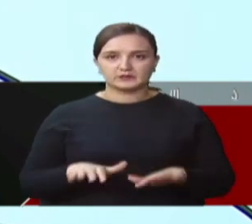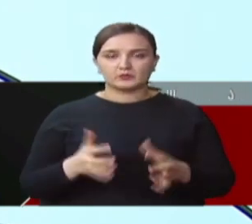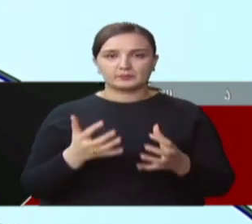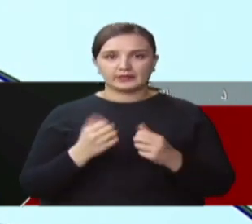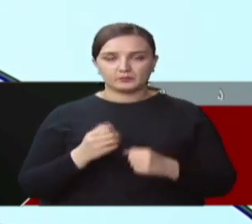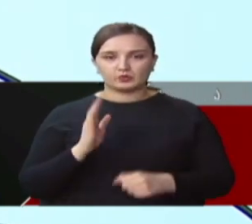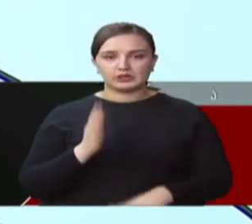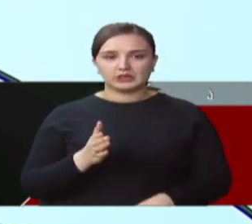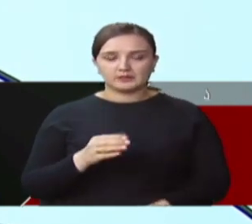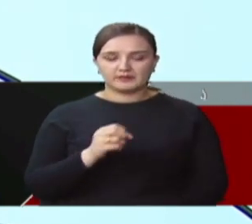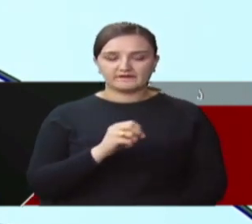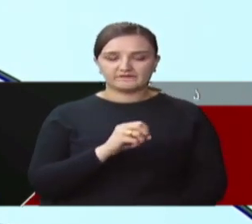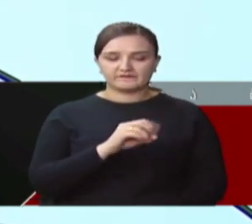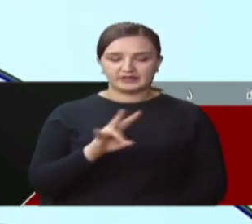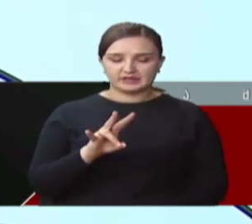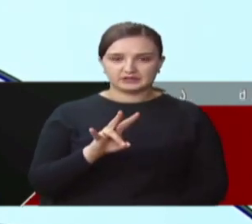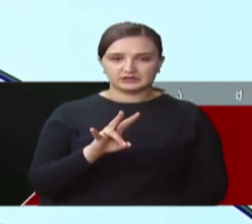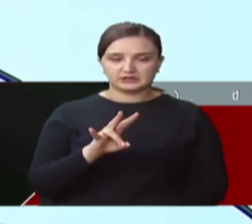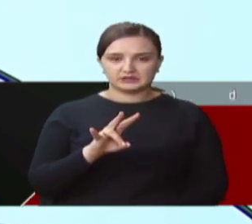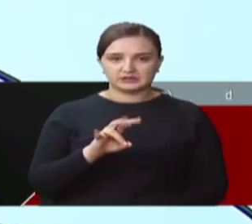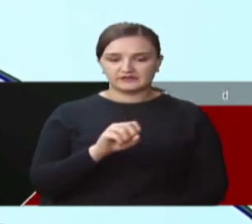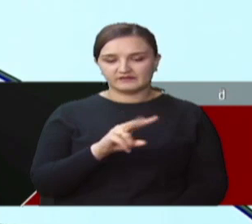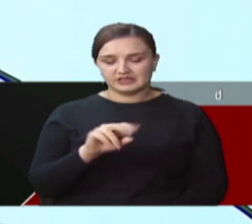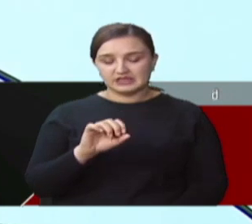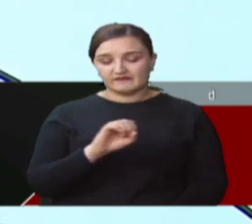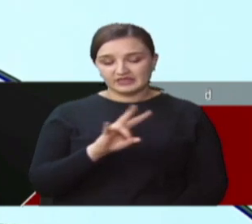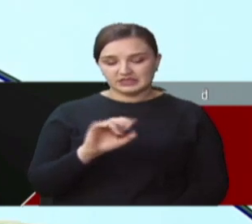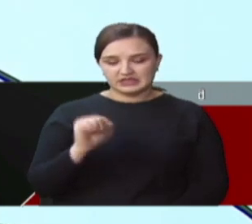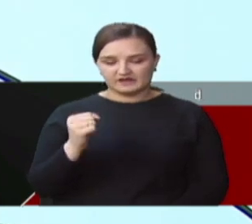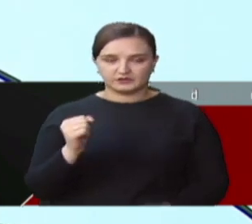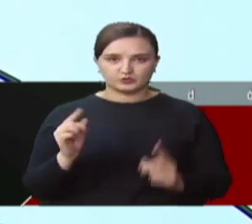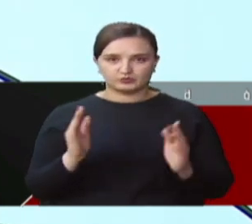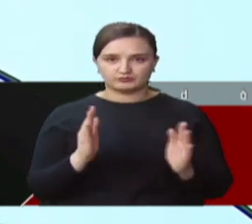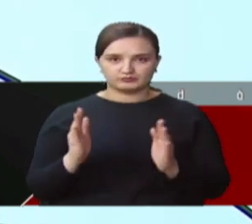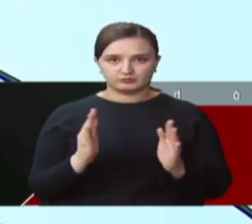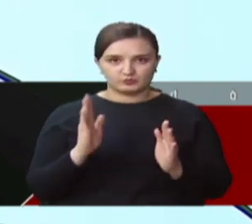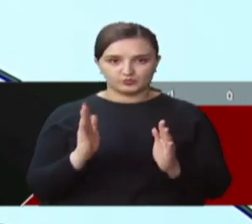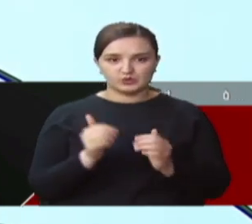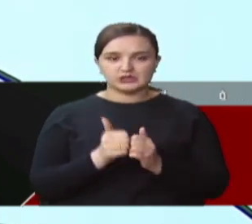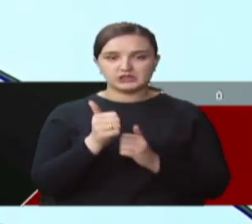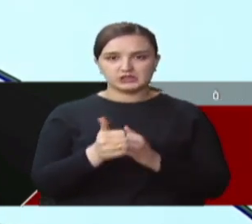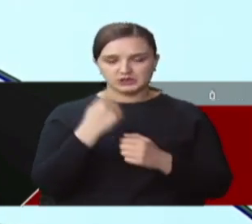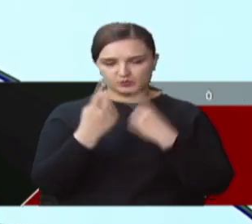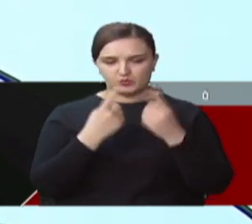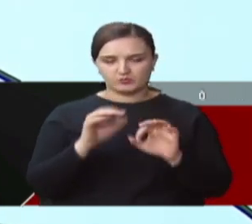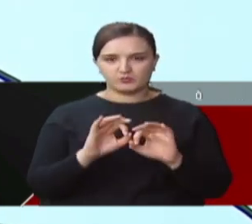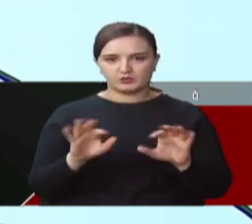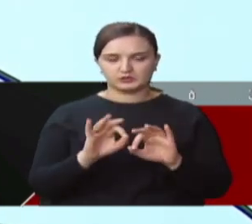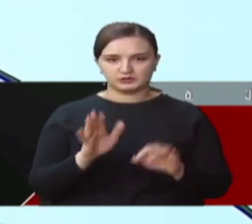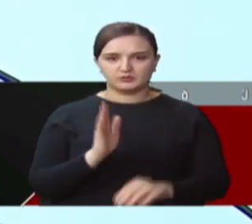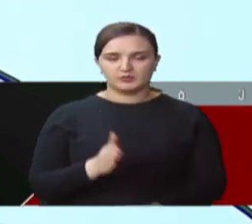მიღებული იქნება ივნისიდან ივნისი-აგვისტოს შუალედში. Რა თქმა უნდა, წინასწარ მივაწოდებთ ინფორმაციას